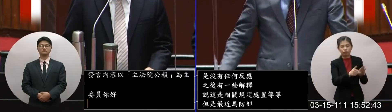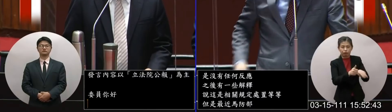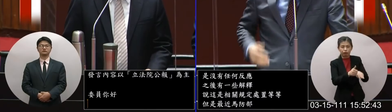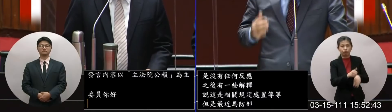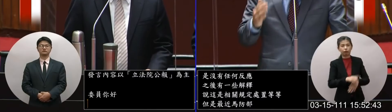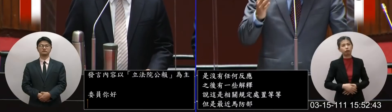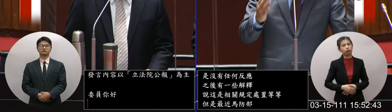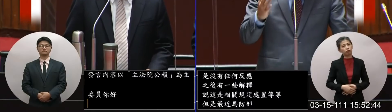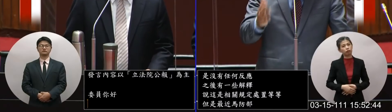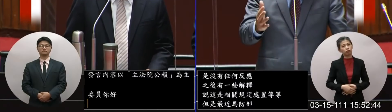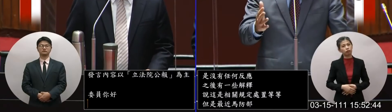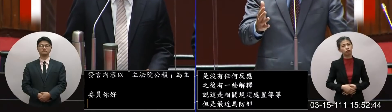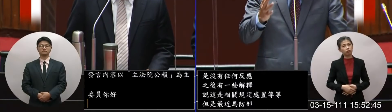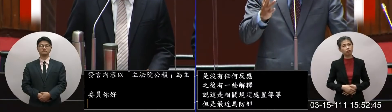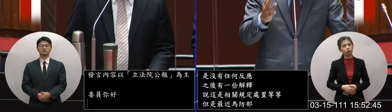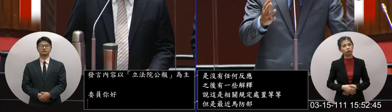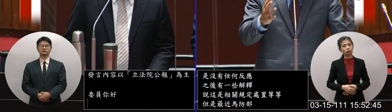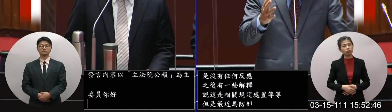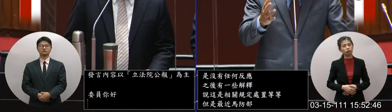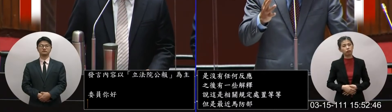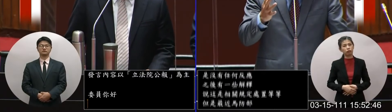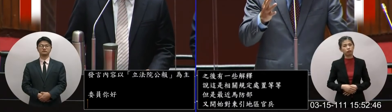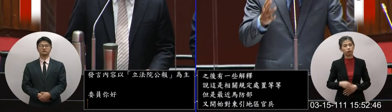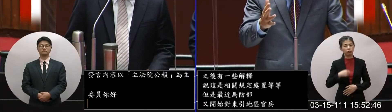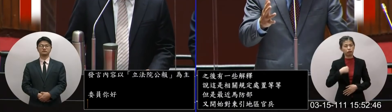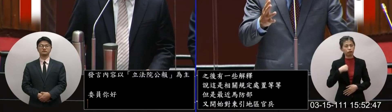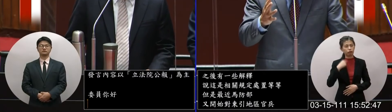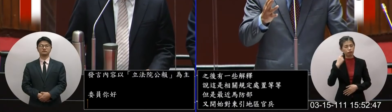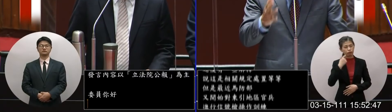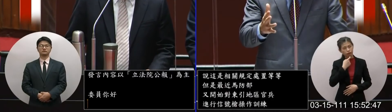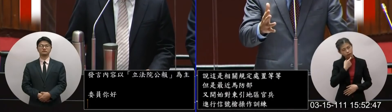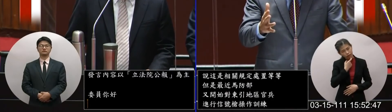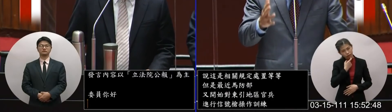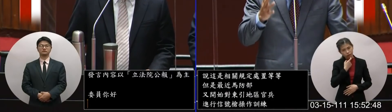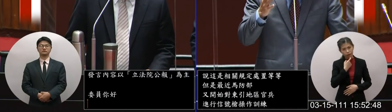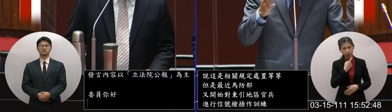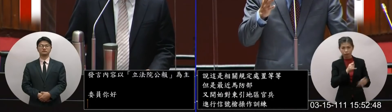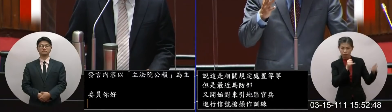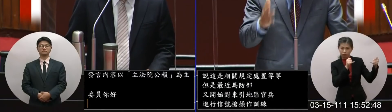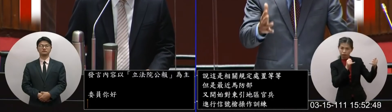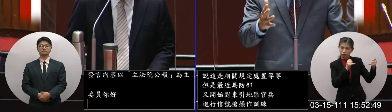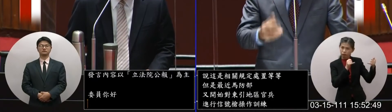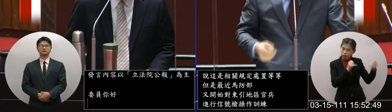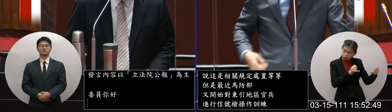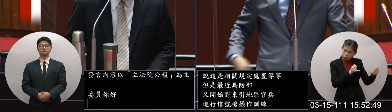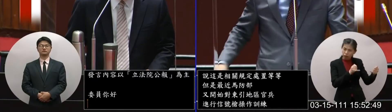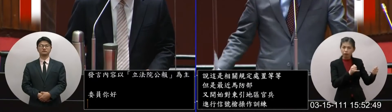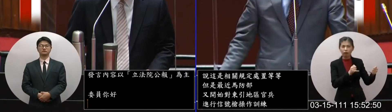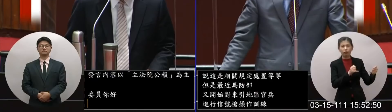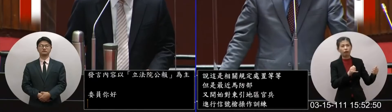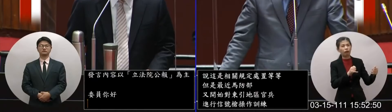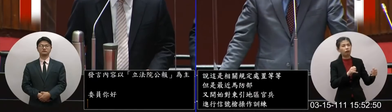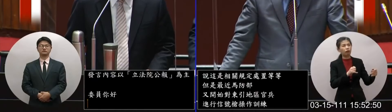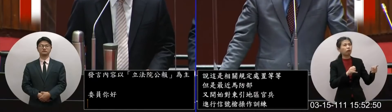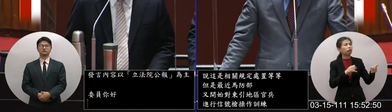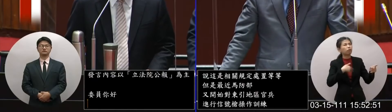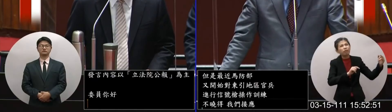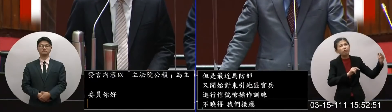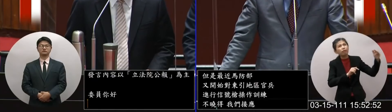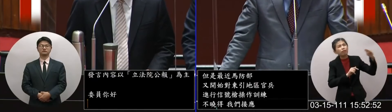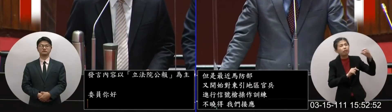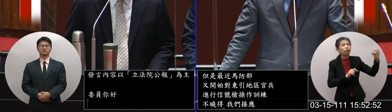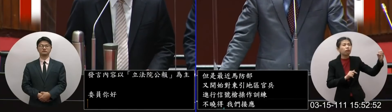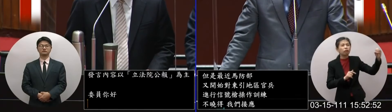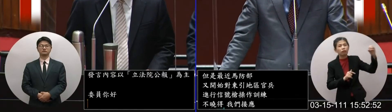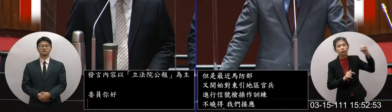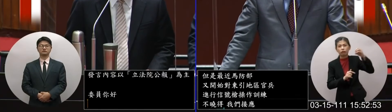是说我们在接应以这个不管是敌人还是不明飞行物进入我们的领空，我